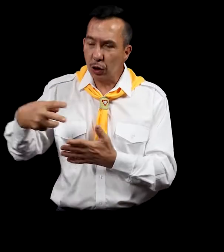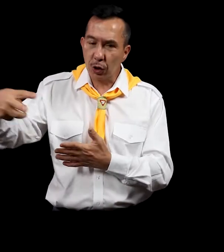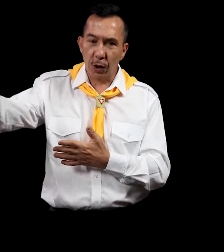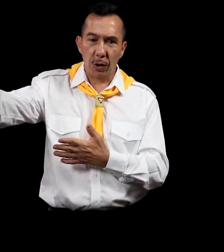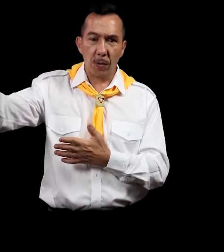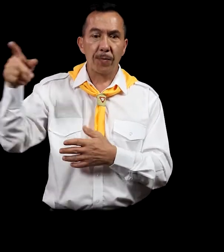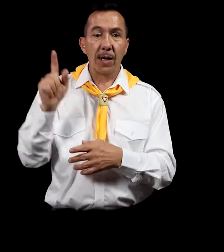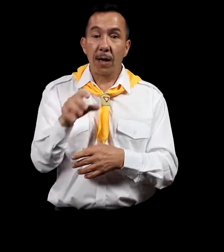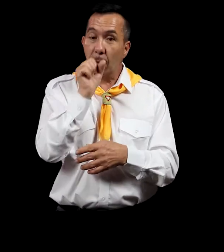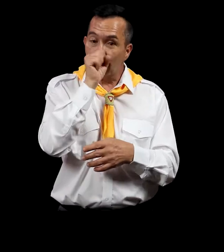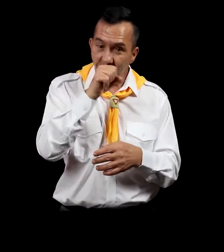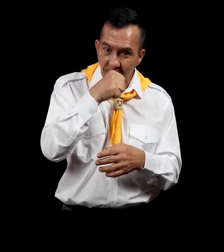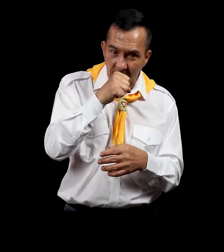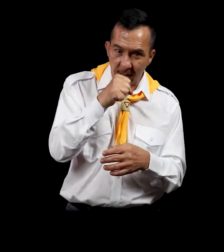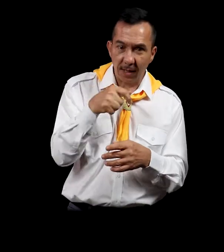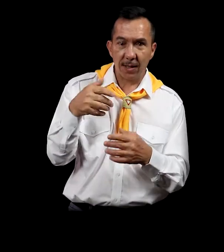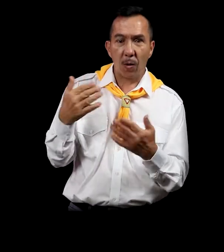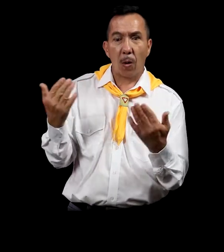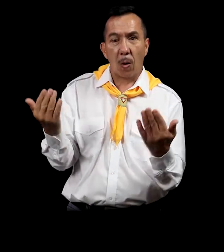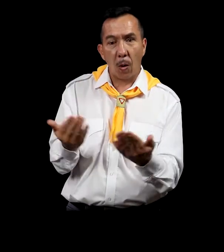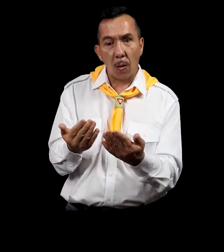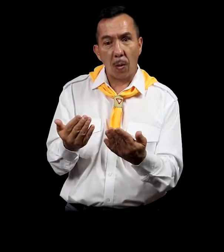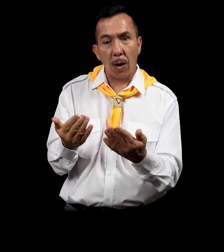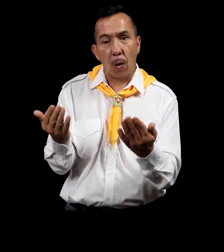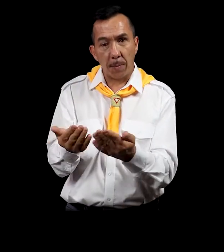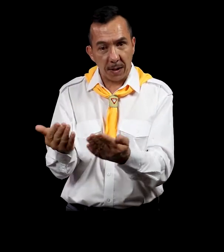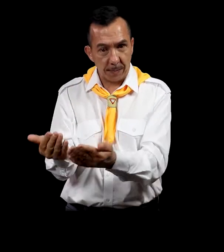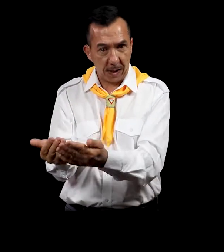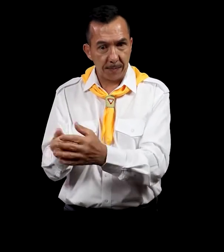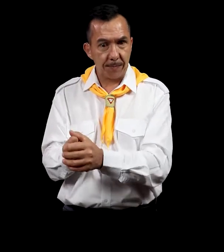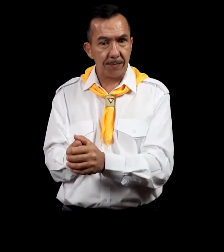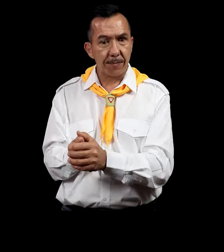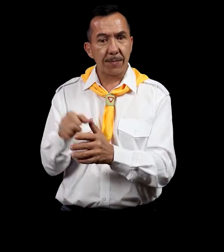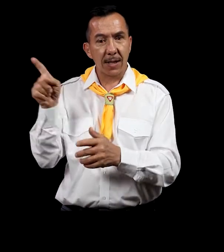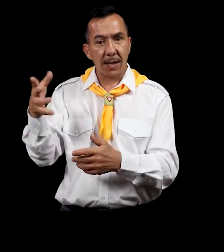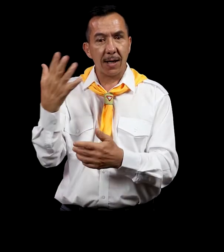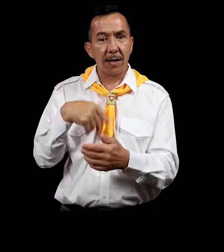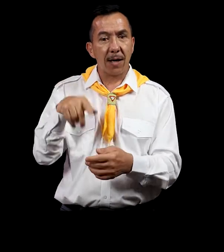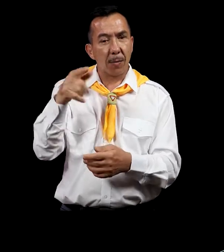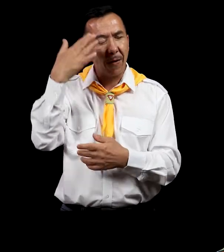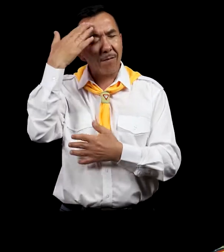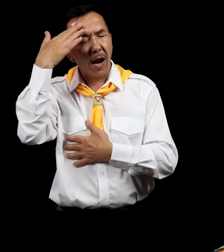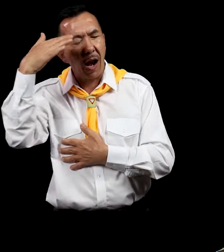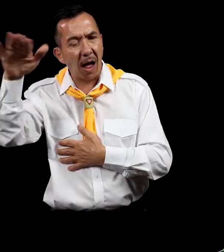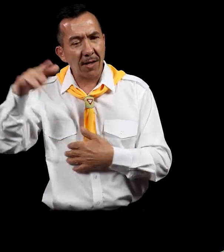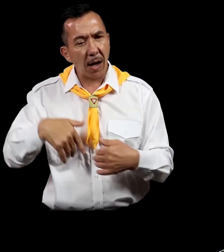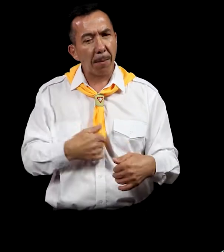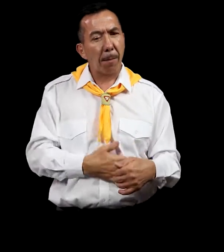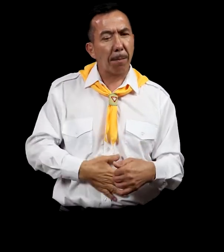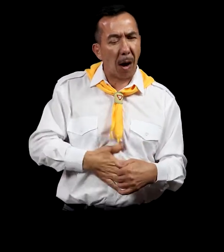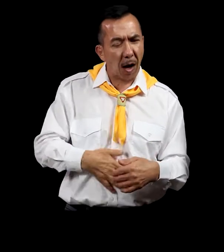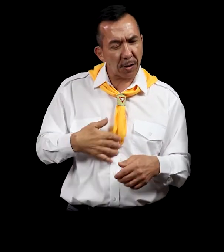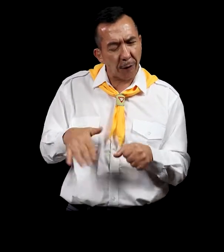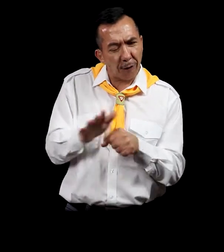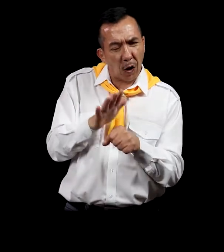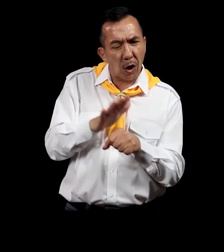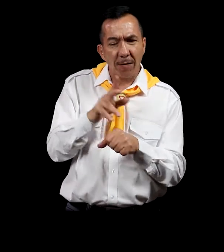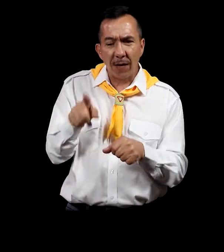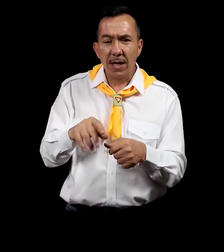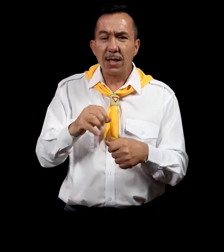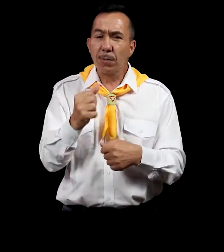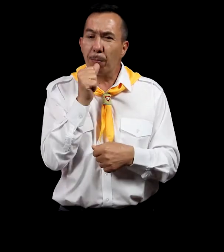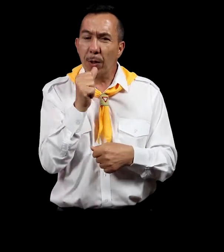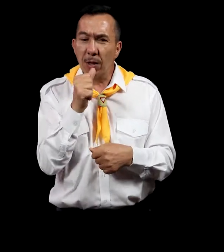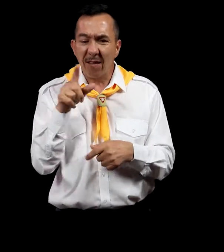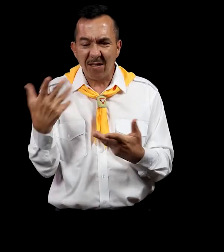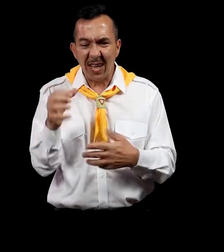gestuur om vakke op te pas. En hy het verlang om sy maag te vul met die pele